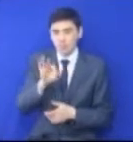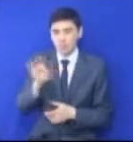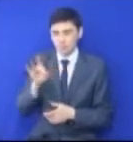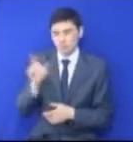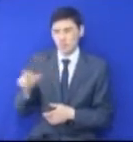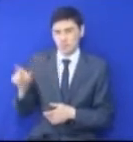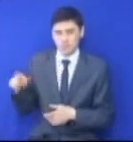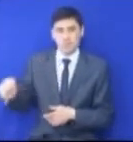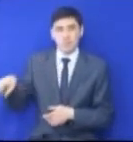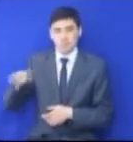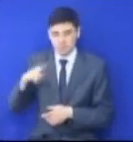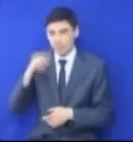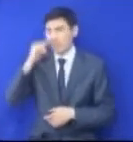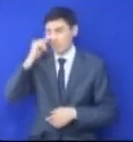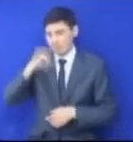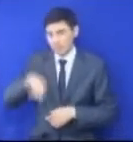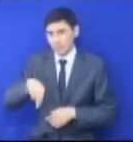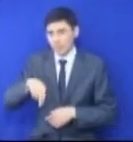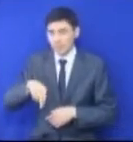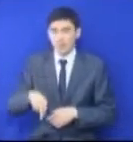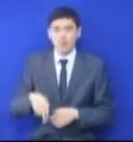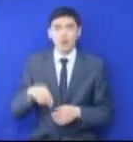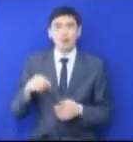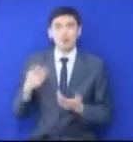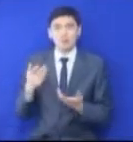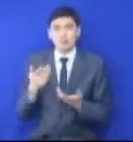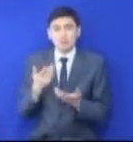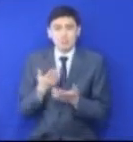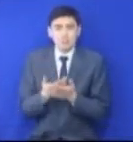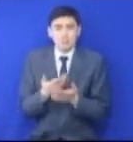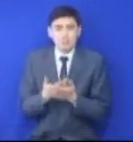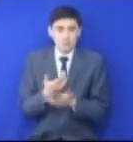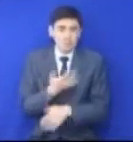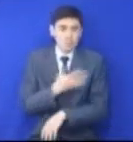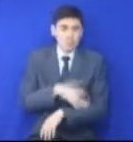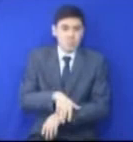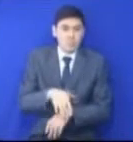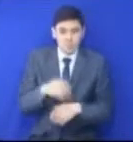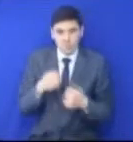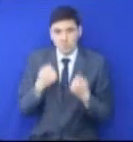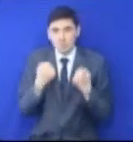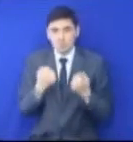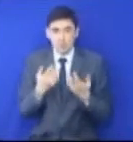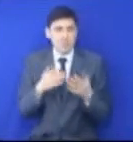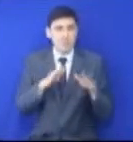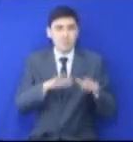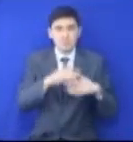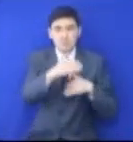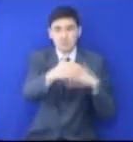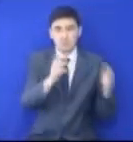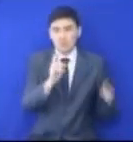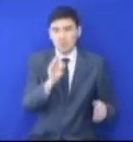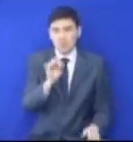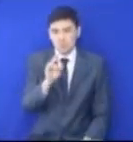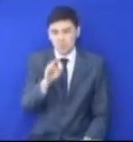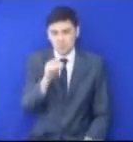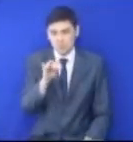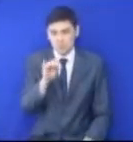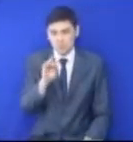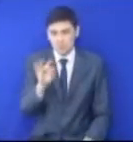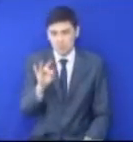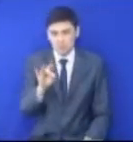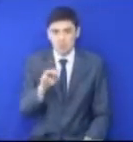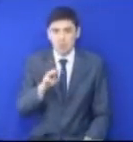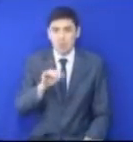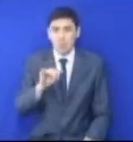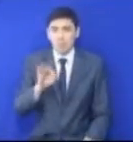населения, потому что если проезжать по нашим городам, по нашим улицам, не везде и не всегда увидишь контейнеры. Это говорит о том,